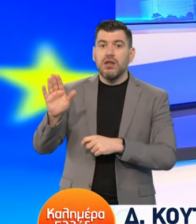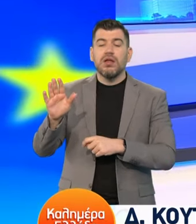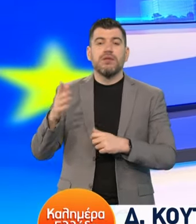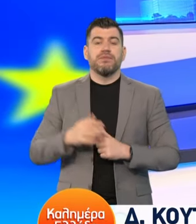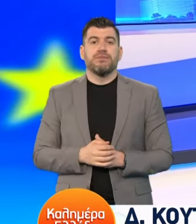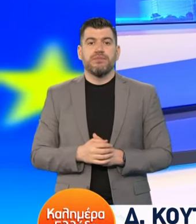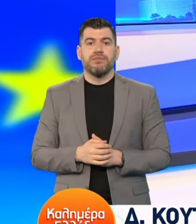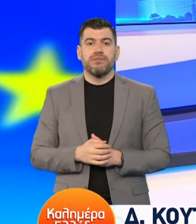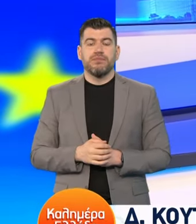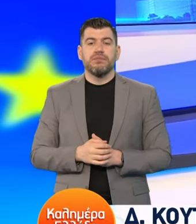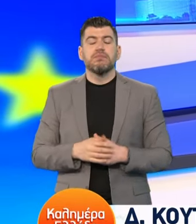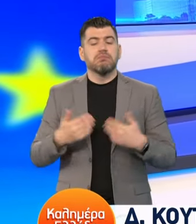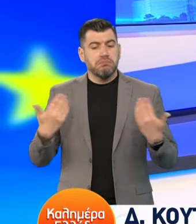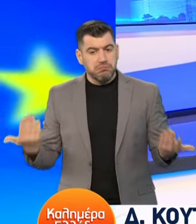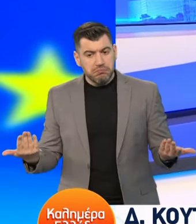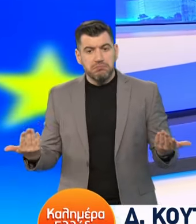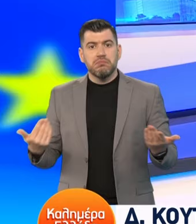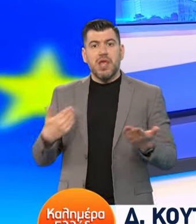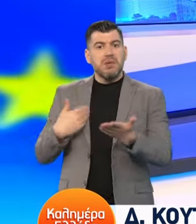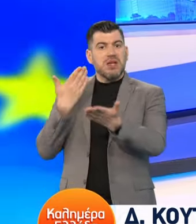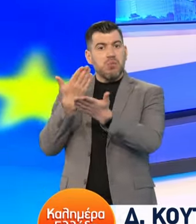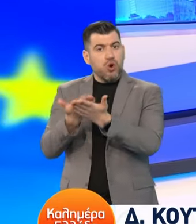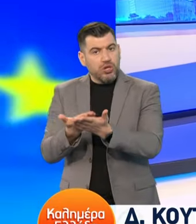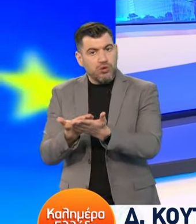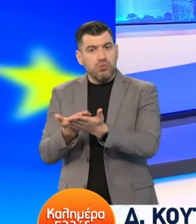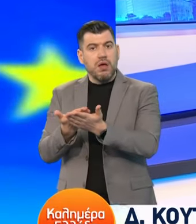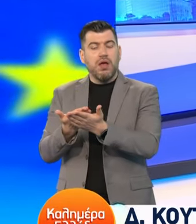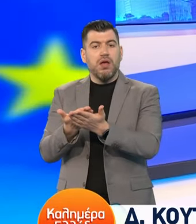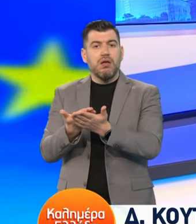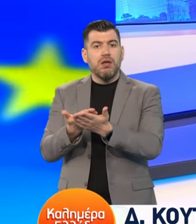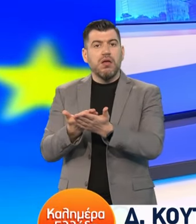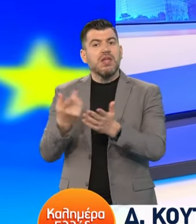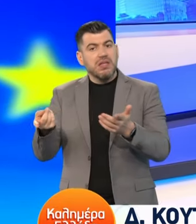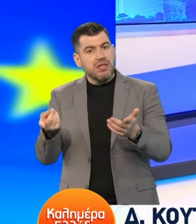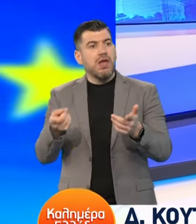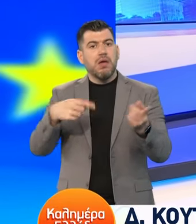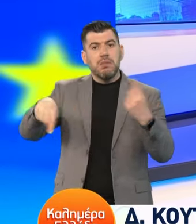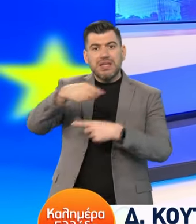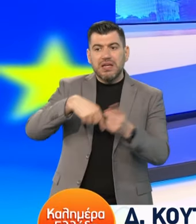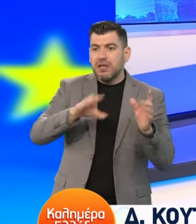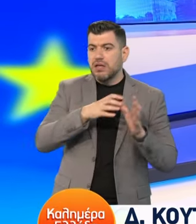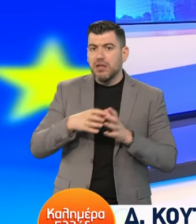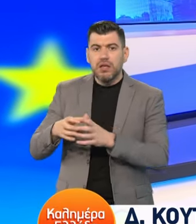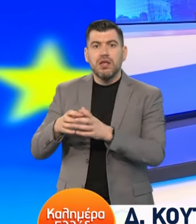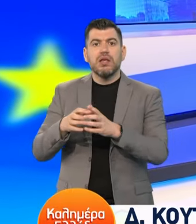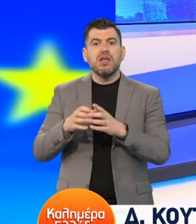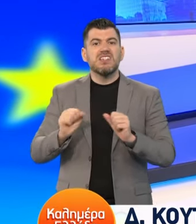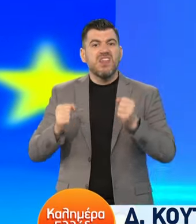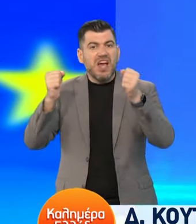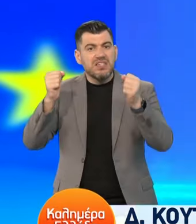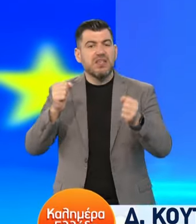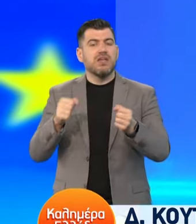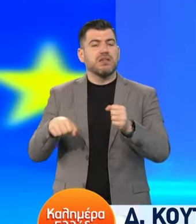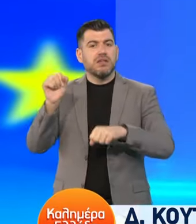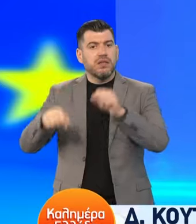εμείς, προτείνουν και το συνδικαλιστικό κίνημα και συμφωνούμε. Κλάδοι διάφοροι έχουν συλλογικές συμβάσεις. Άλλοι βάζουν 900 κατώτερο,